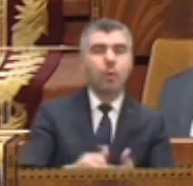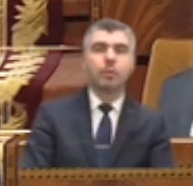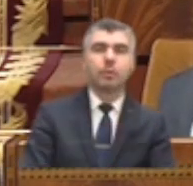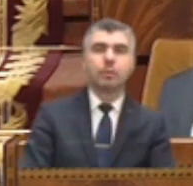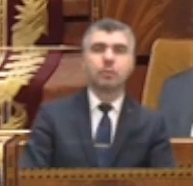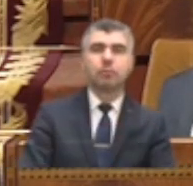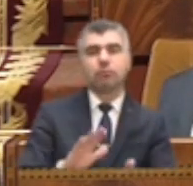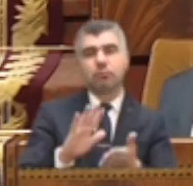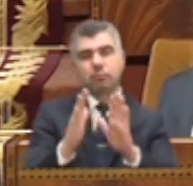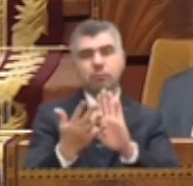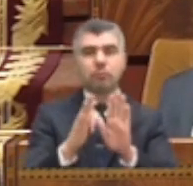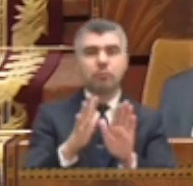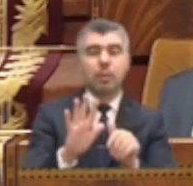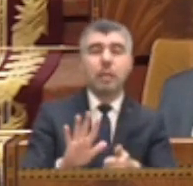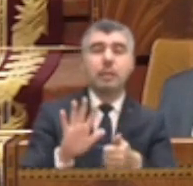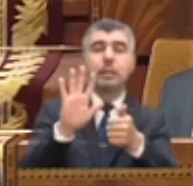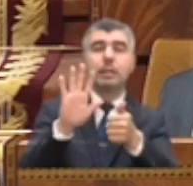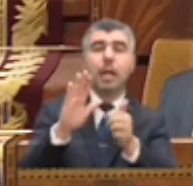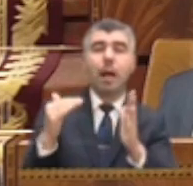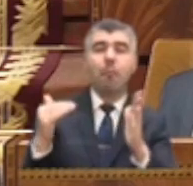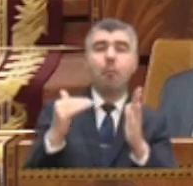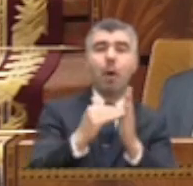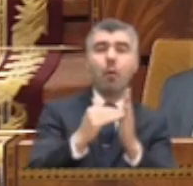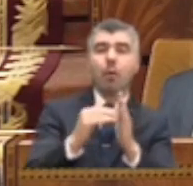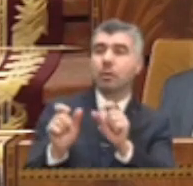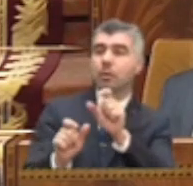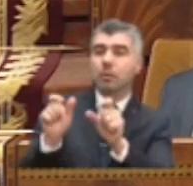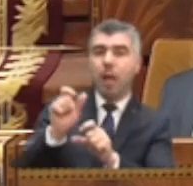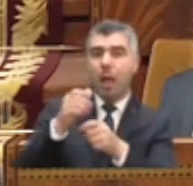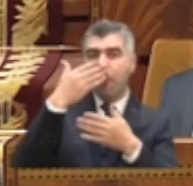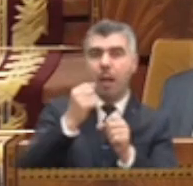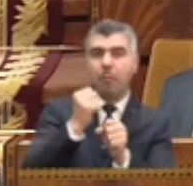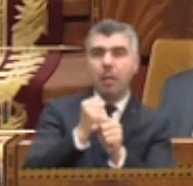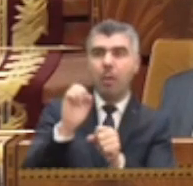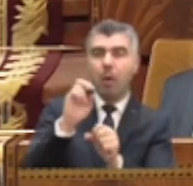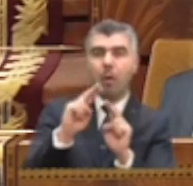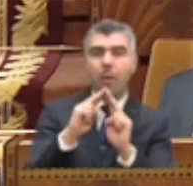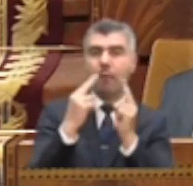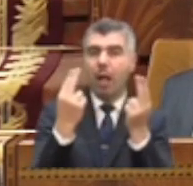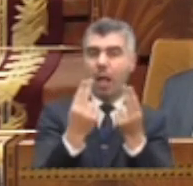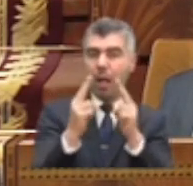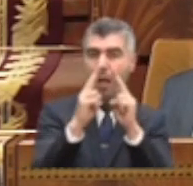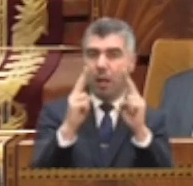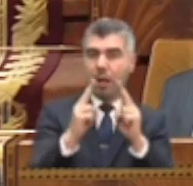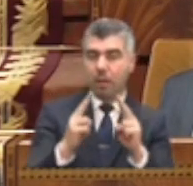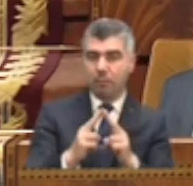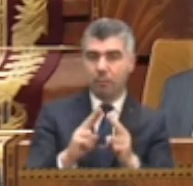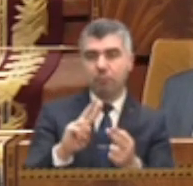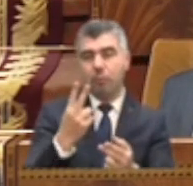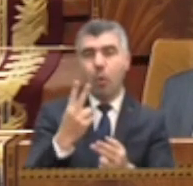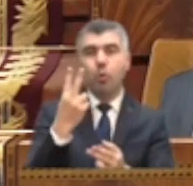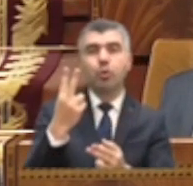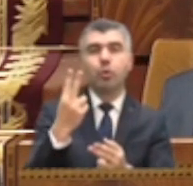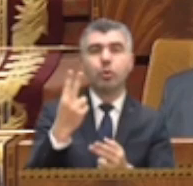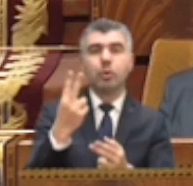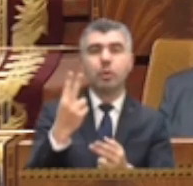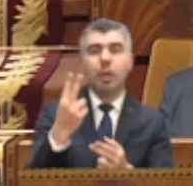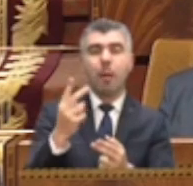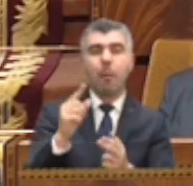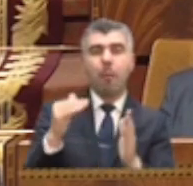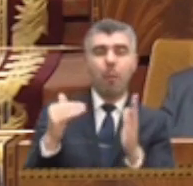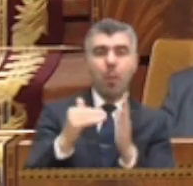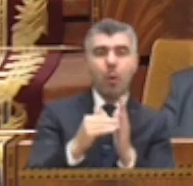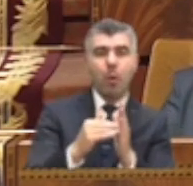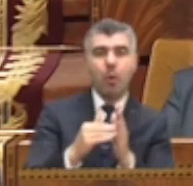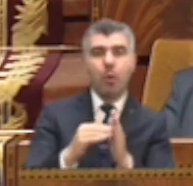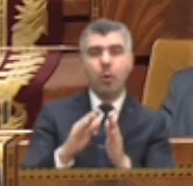تقريبا تزيد المليون المغاربه عايشين في بلدان استقبال، ومنهم تقريبا 2.5 عندهم تحت 18